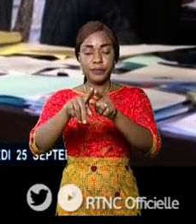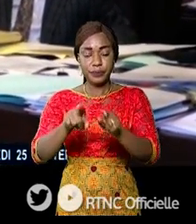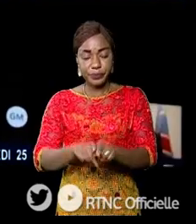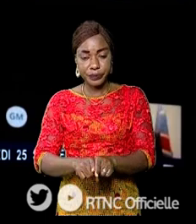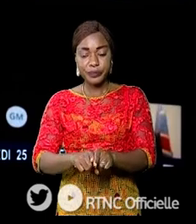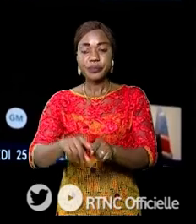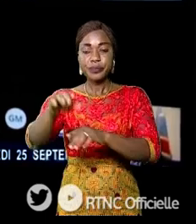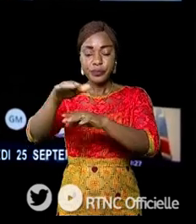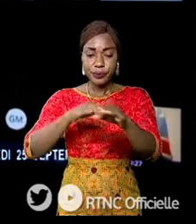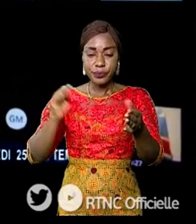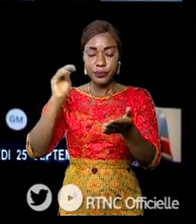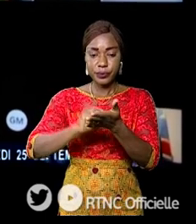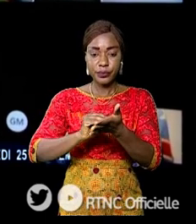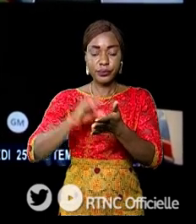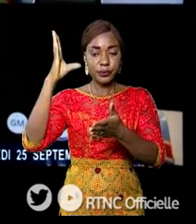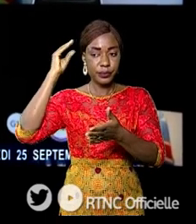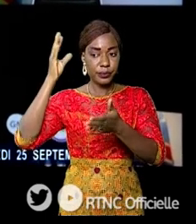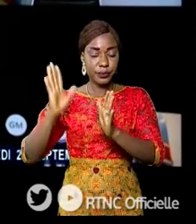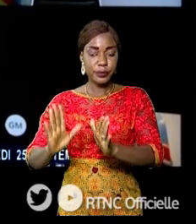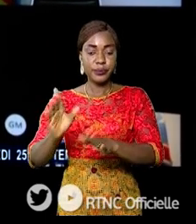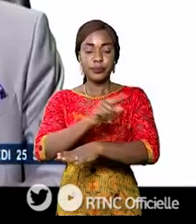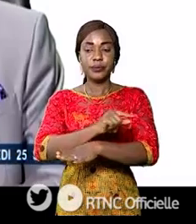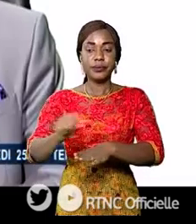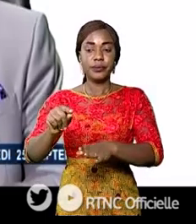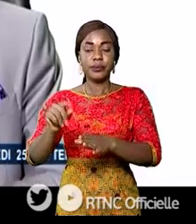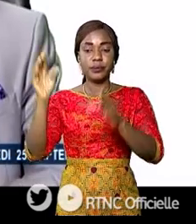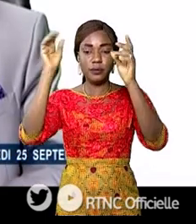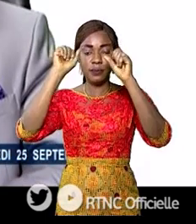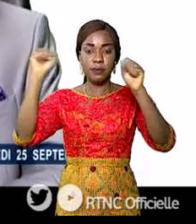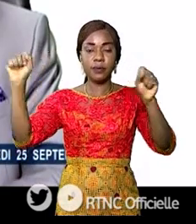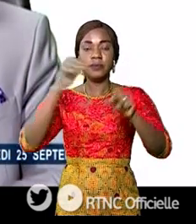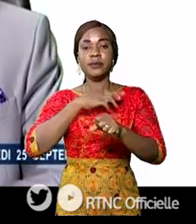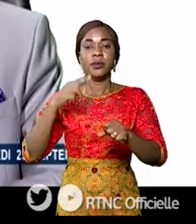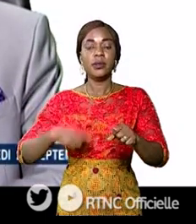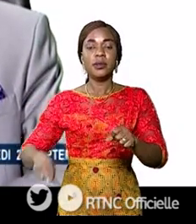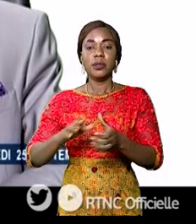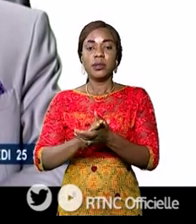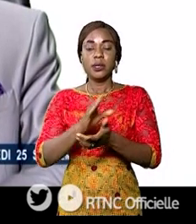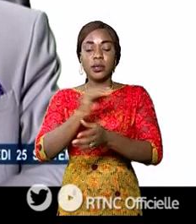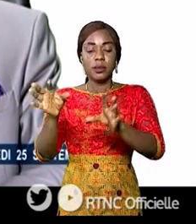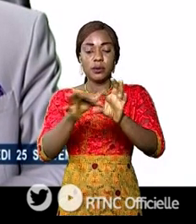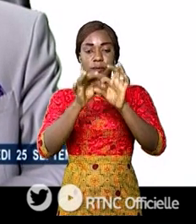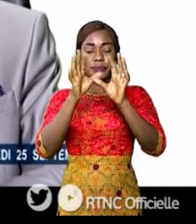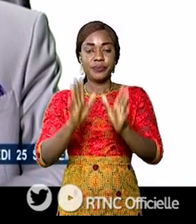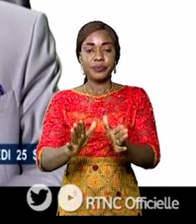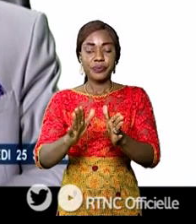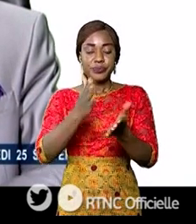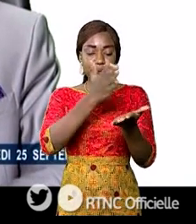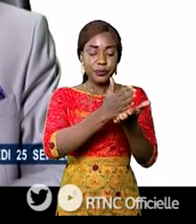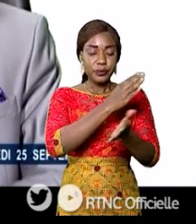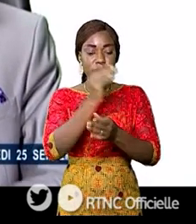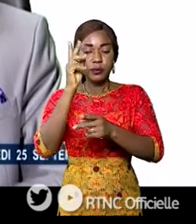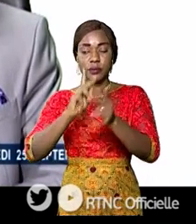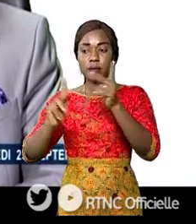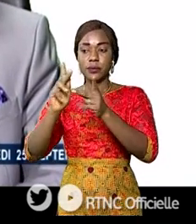cabinet du président de la République, des échanges avec les partenaires publics et privés intéressés en vue d'aboutir